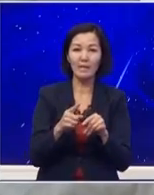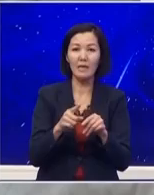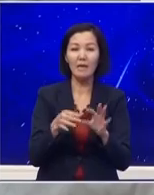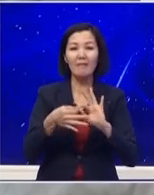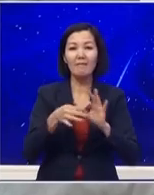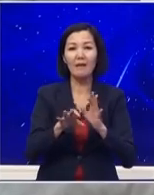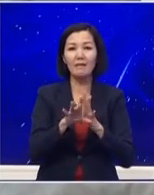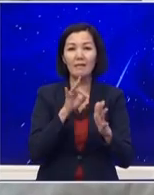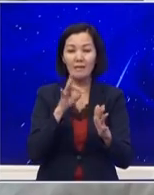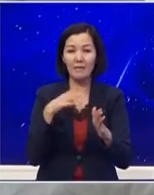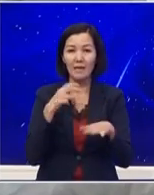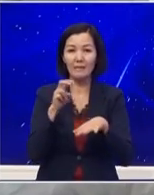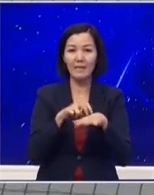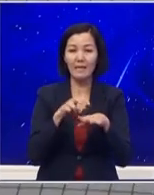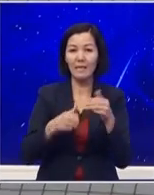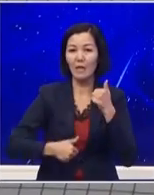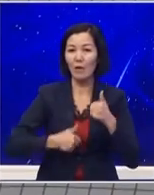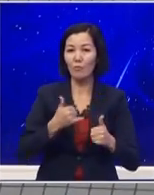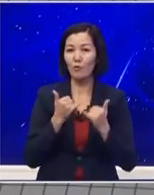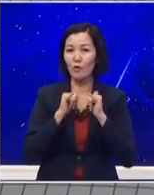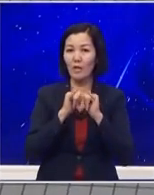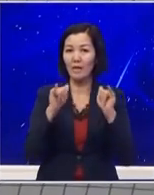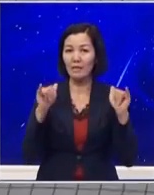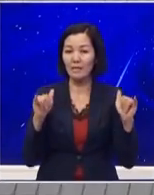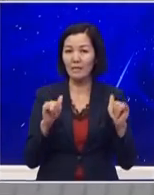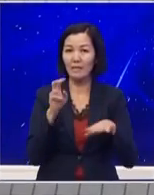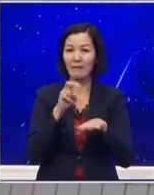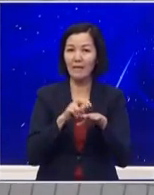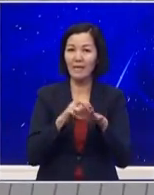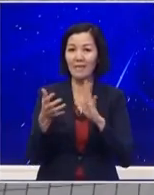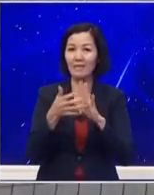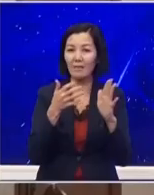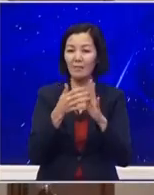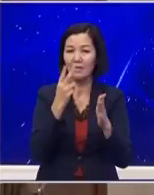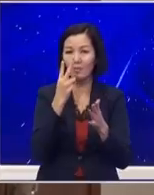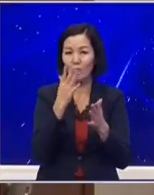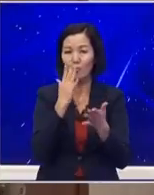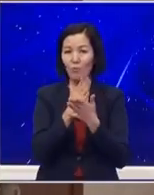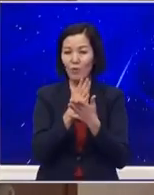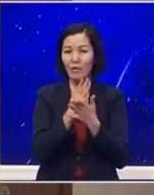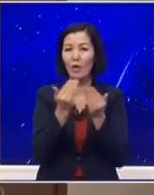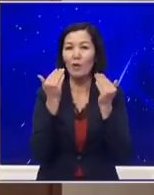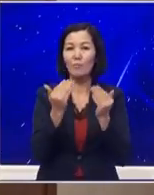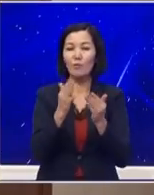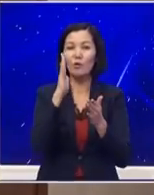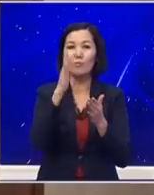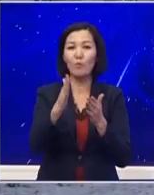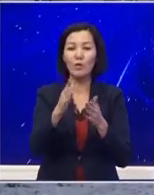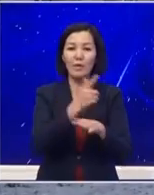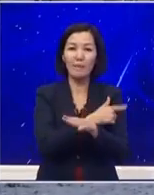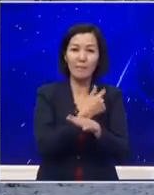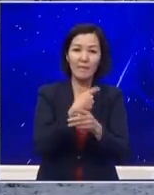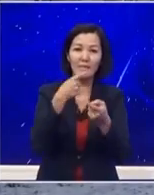абыройын арттырды, еңбектерін бағалатты. Адам өмірі үшін күрескен мамандар тапшылығын байқатты. Содан болар, бүгінде болашағын